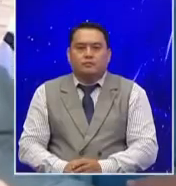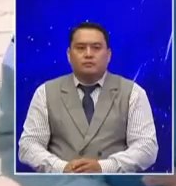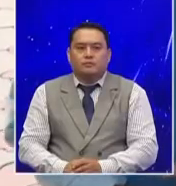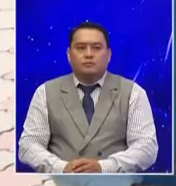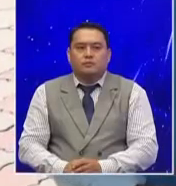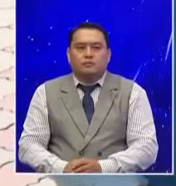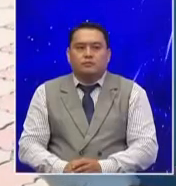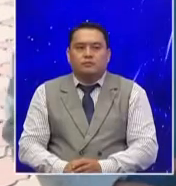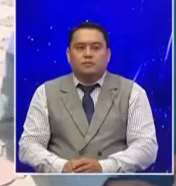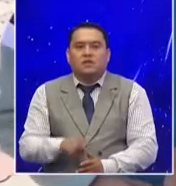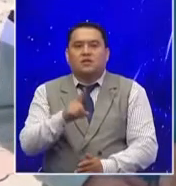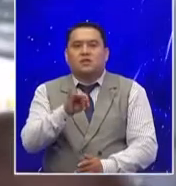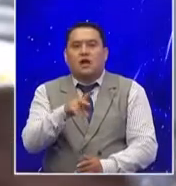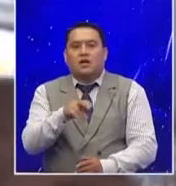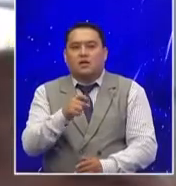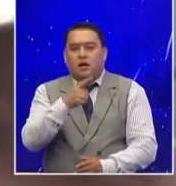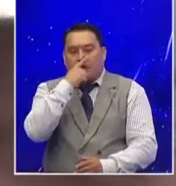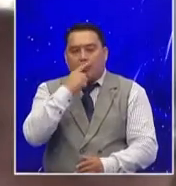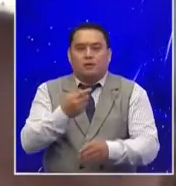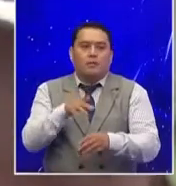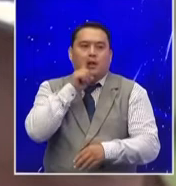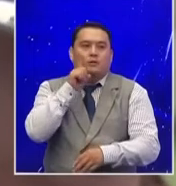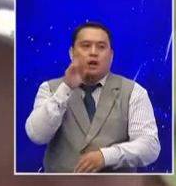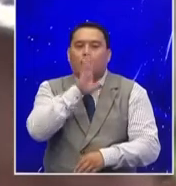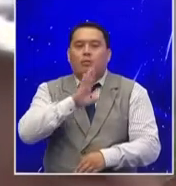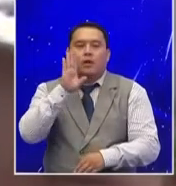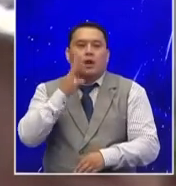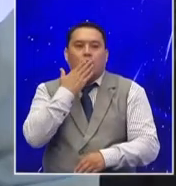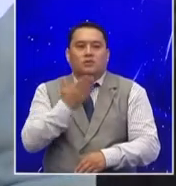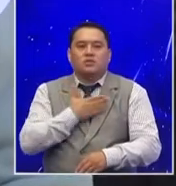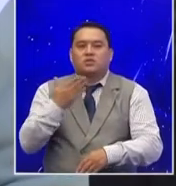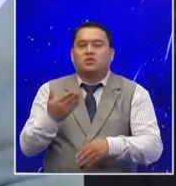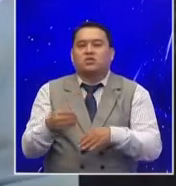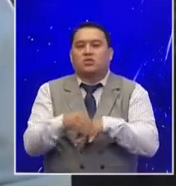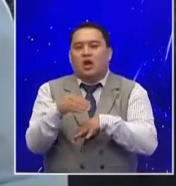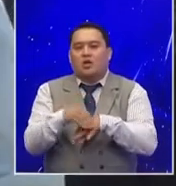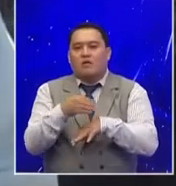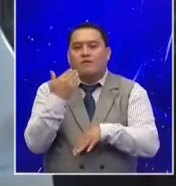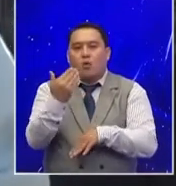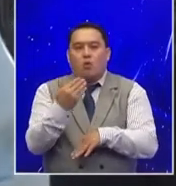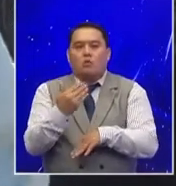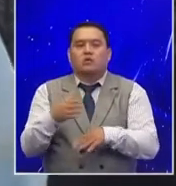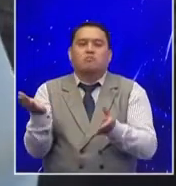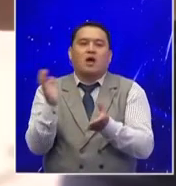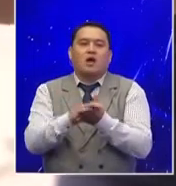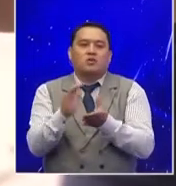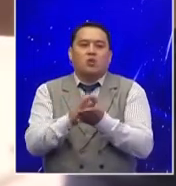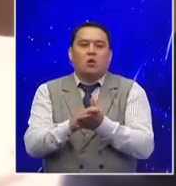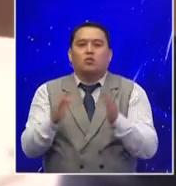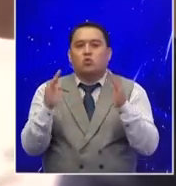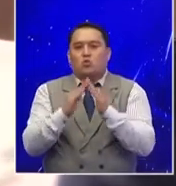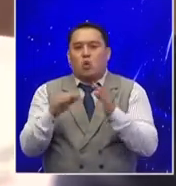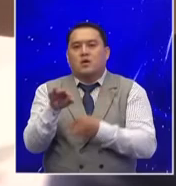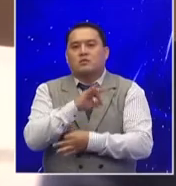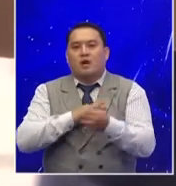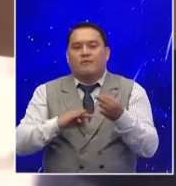Зарина Ильясова – тренер по хоккею на траве, молодая мама и любящая жена. С будущим супругом Владимиром Зарина познакомилась в детском доме.